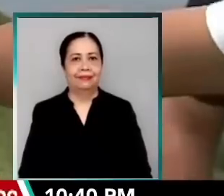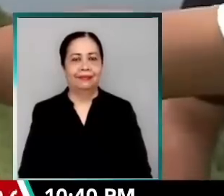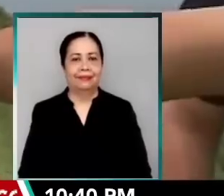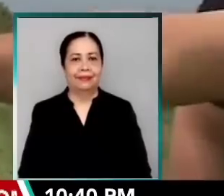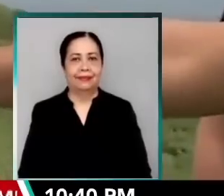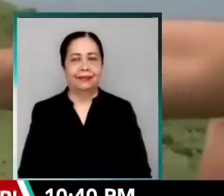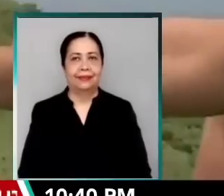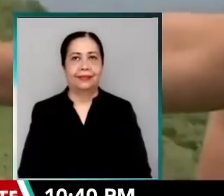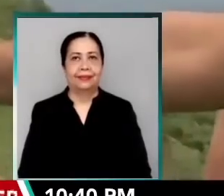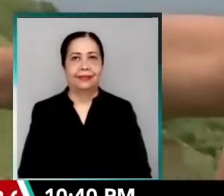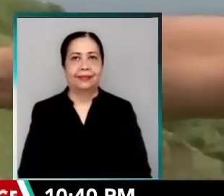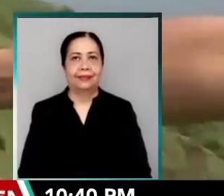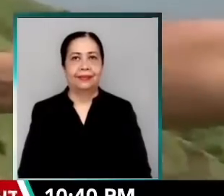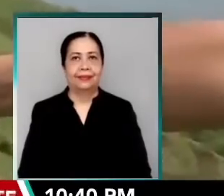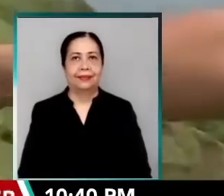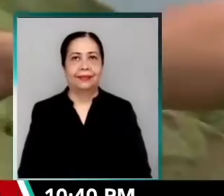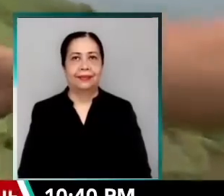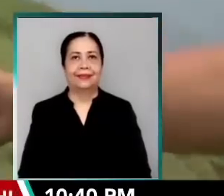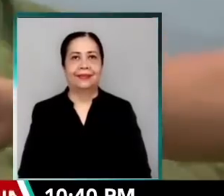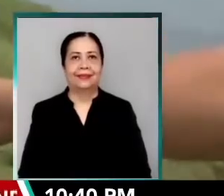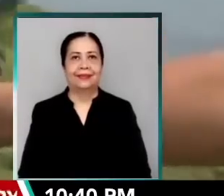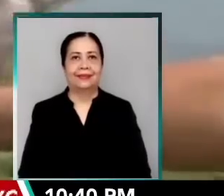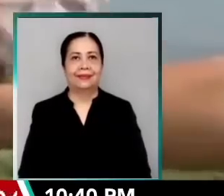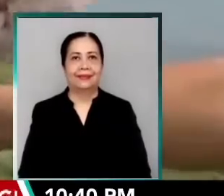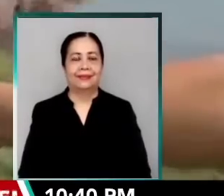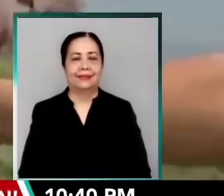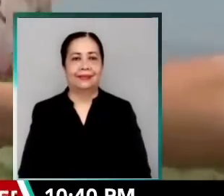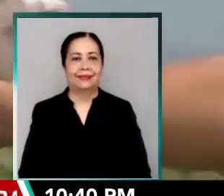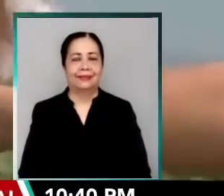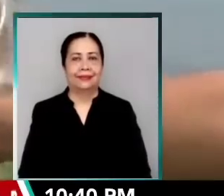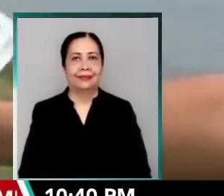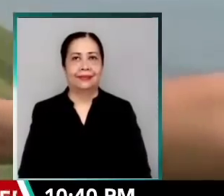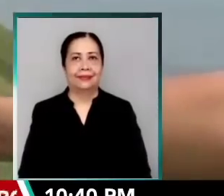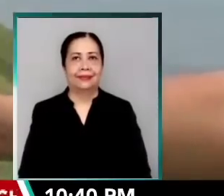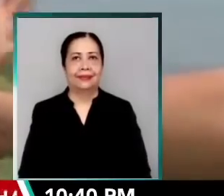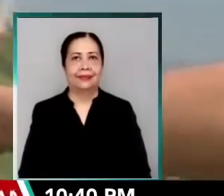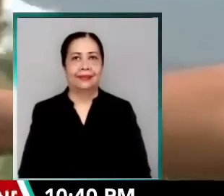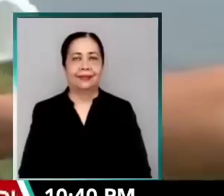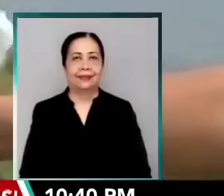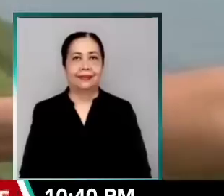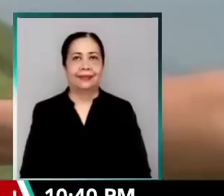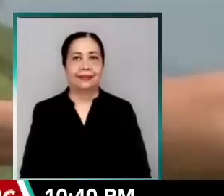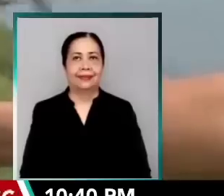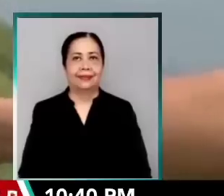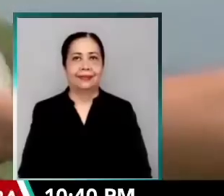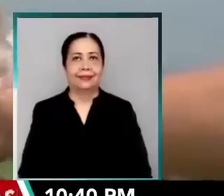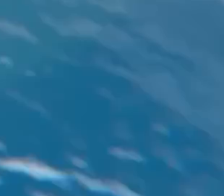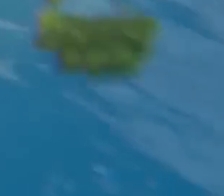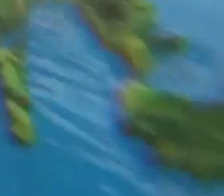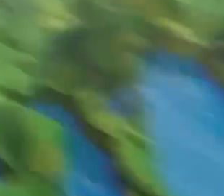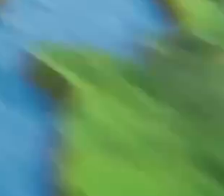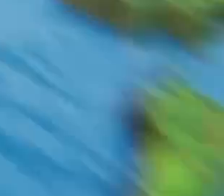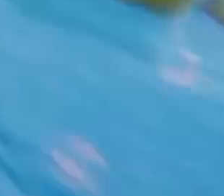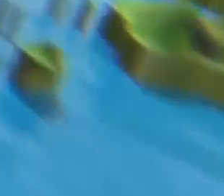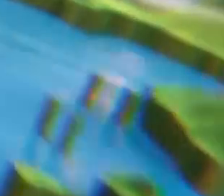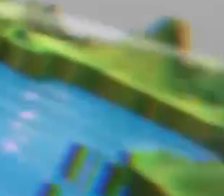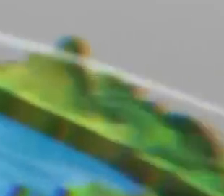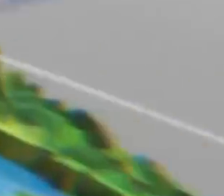sa kwarto po dahil sa bagyo. Jonathan Andal, nagbabalita para sa GMA Integrated News.